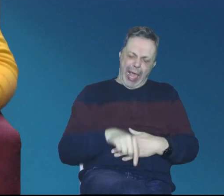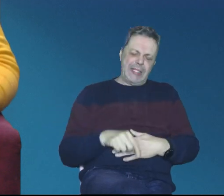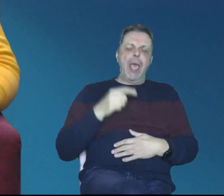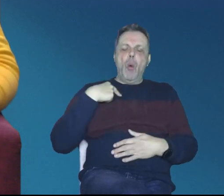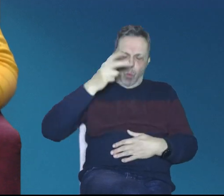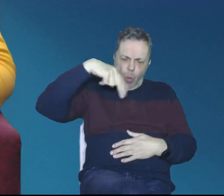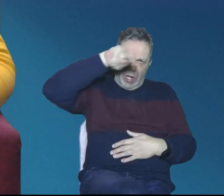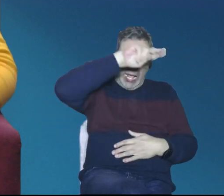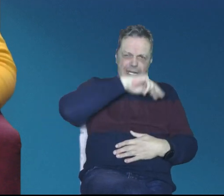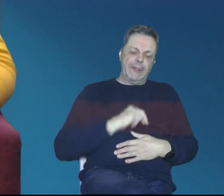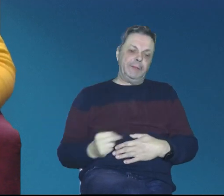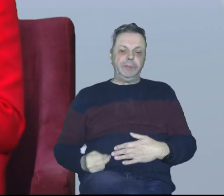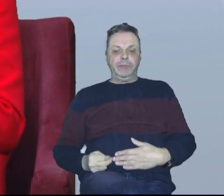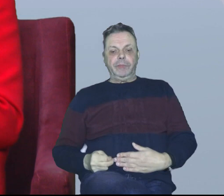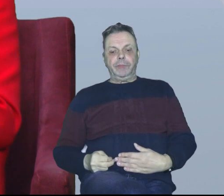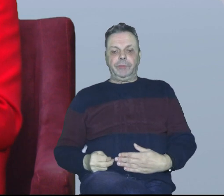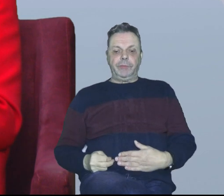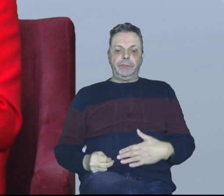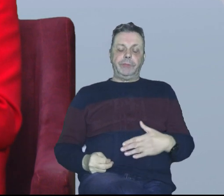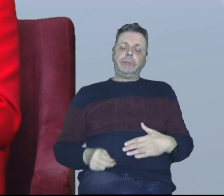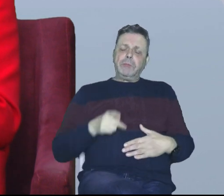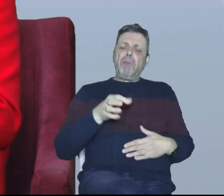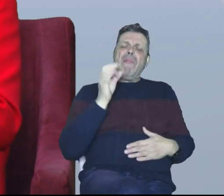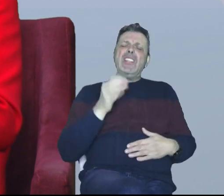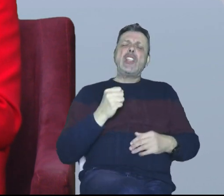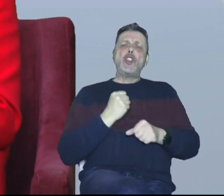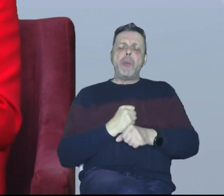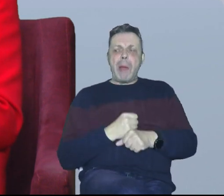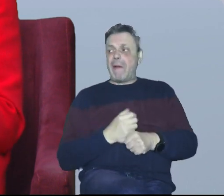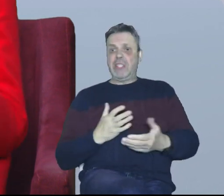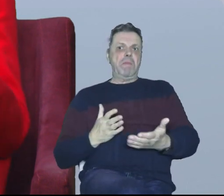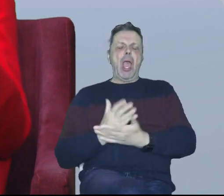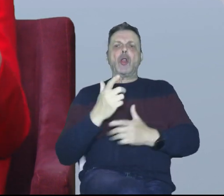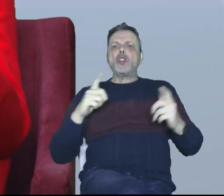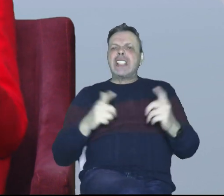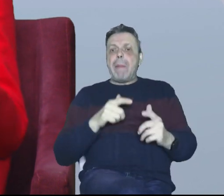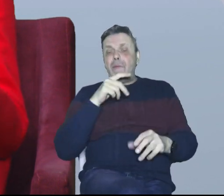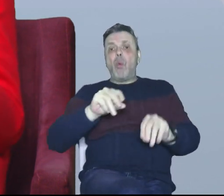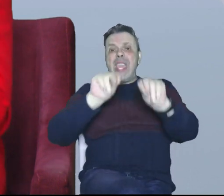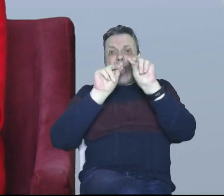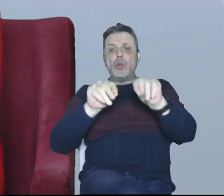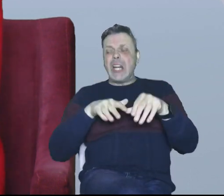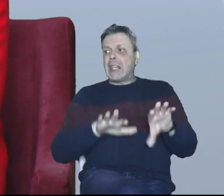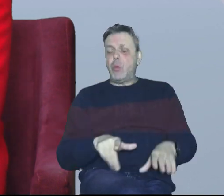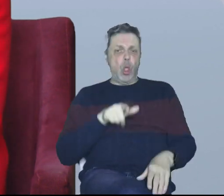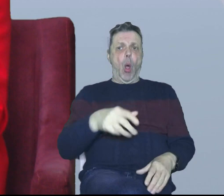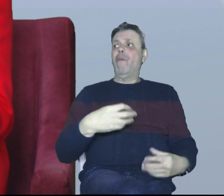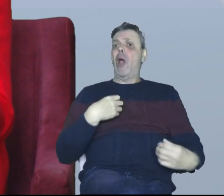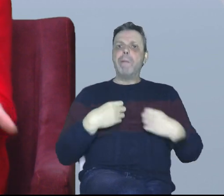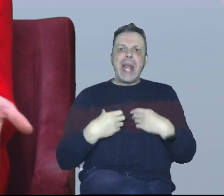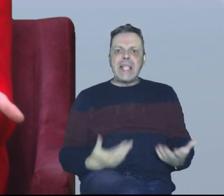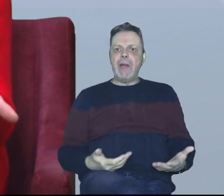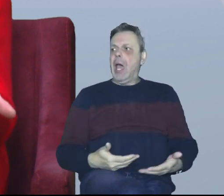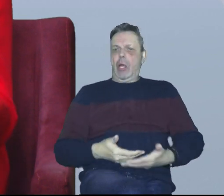razgled ovoga tipa. Ono što se čini da je izvedivo, a vi ste to vrlo odlično napravili, da zapravo uz jednu zabavu i educirate ljude, jer ovo je